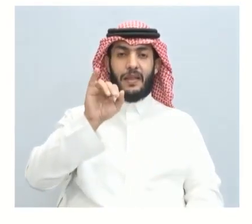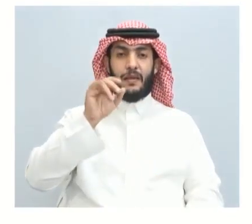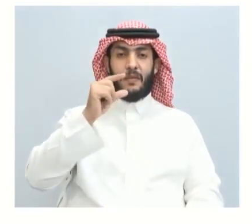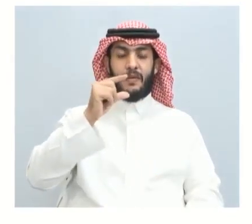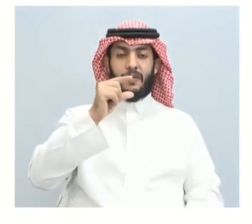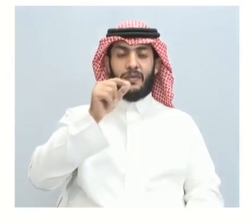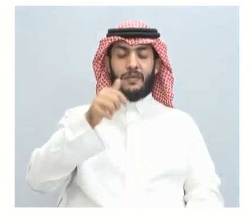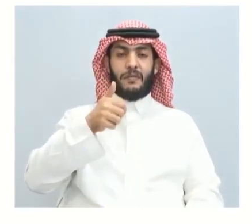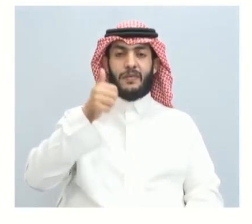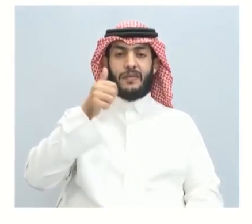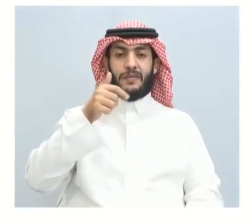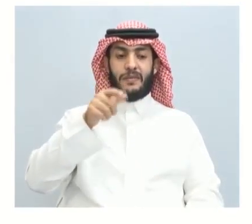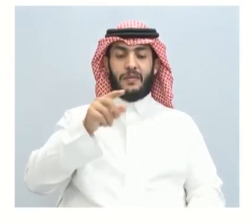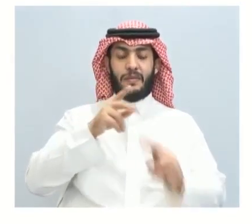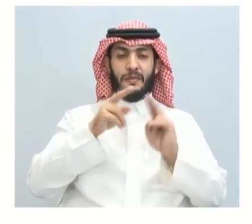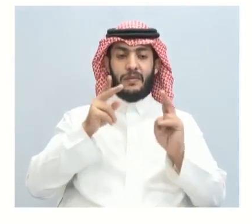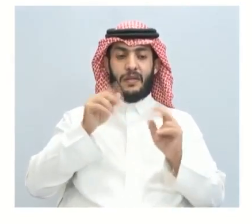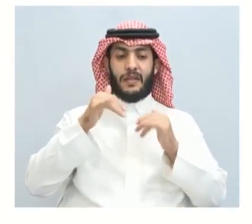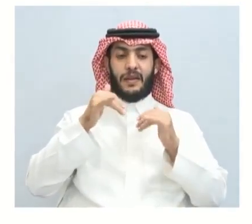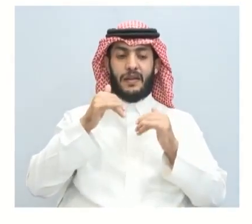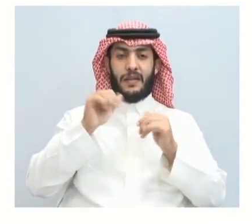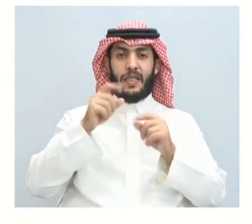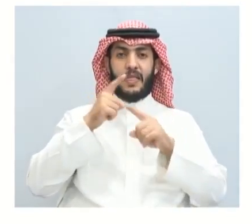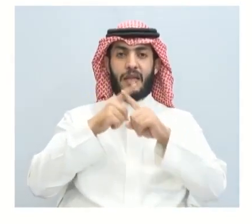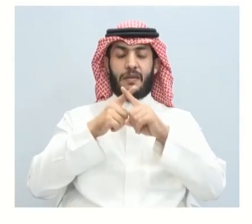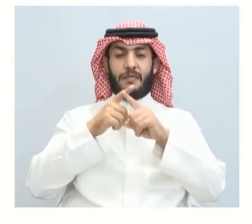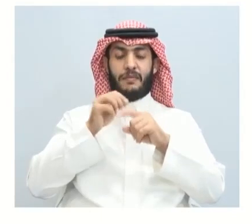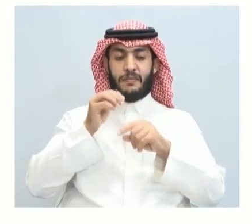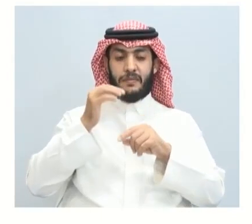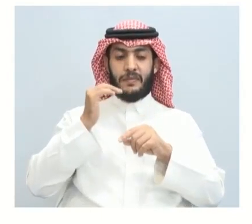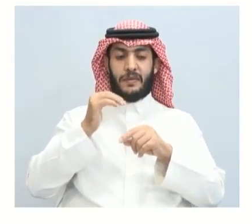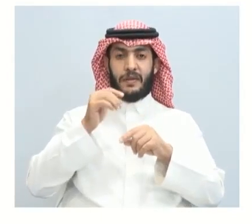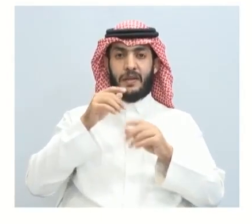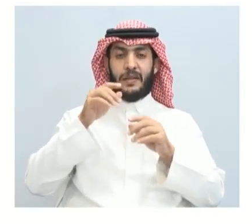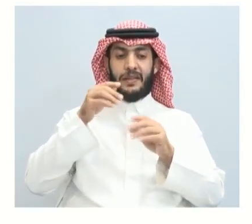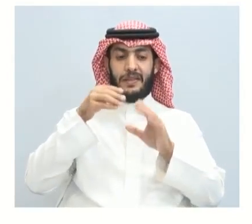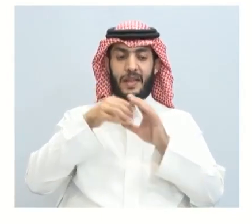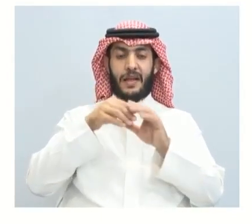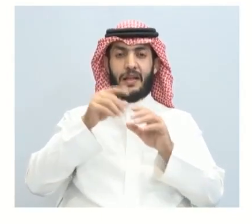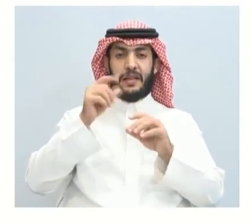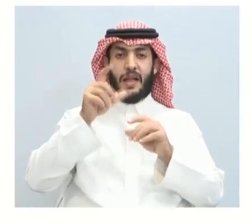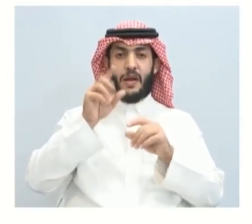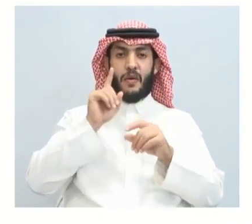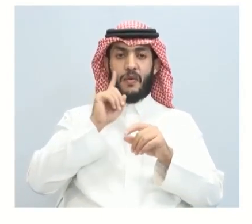فايضا لدي انا نوعين او طريقتين ل الضرب فعندي ضرب داخل الداله